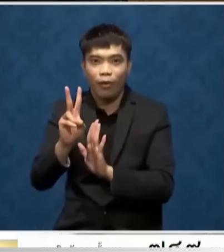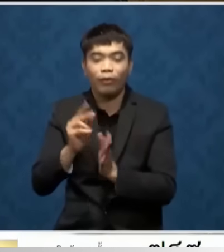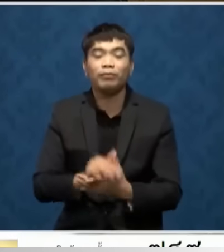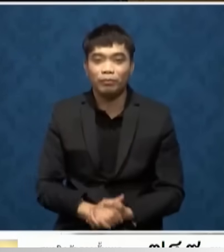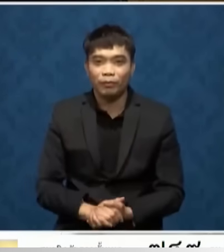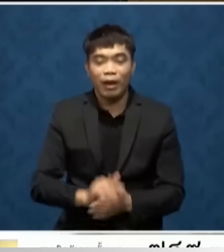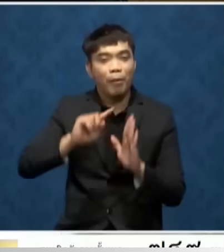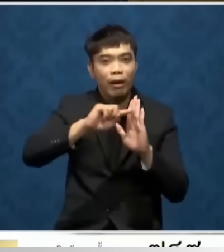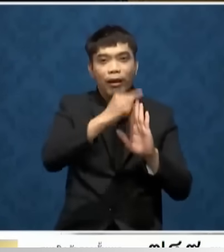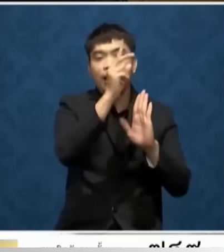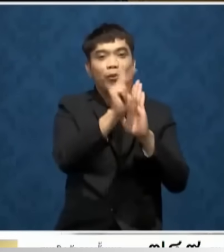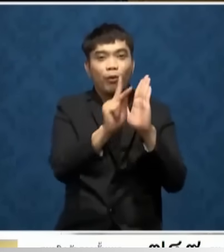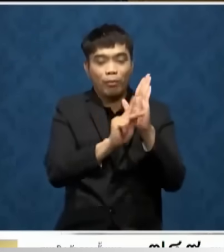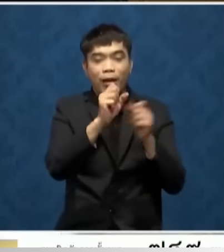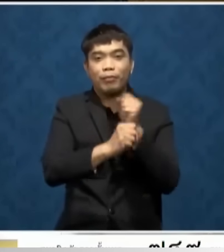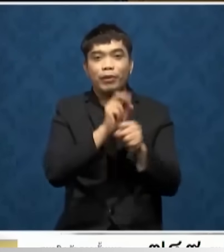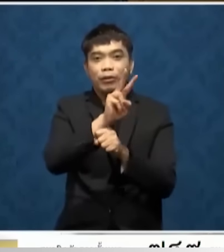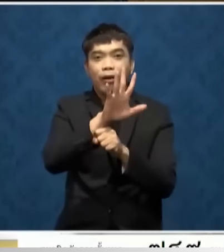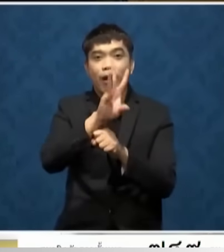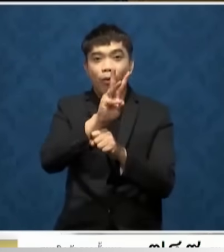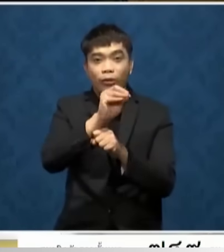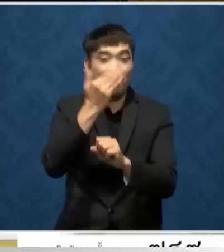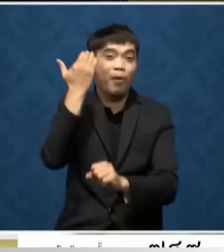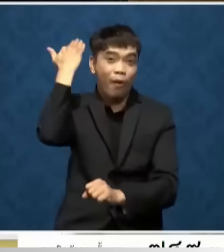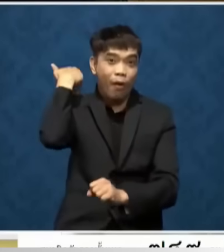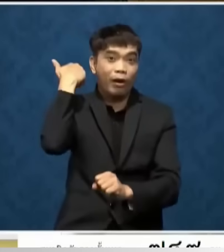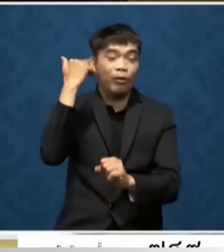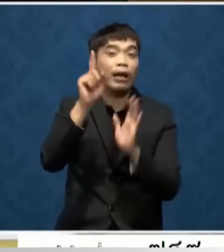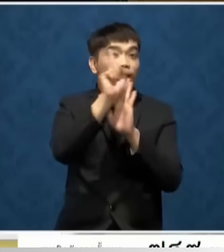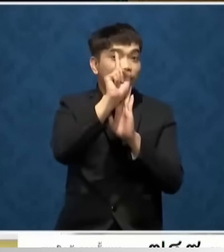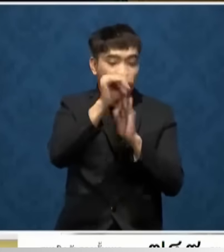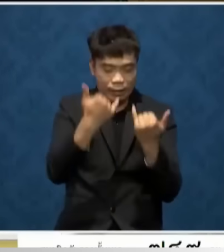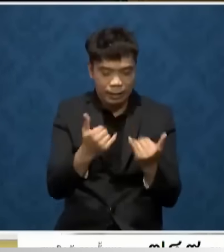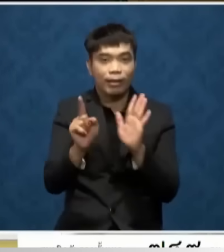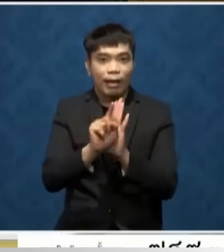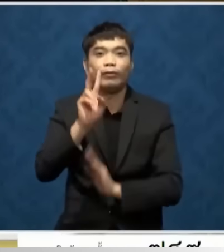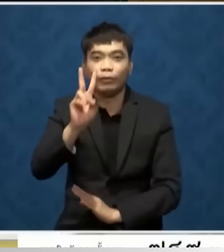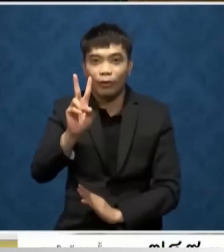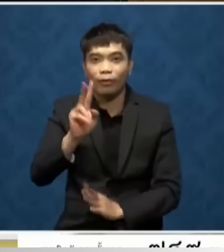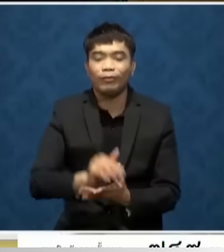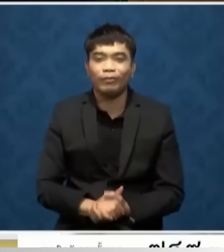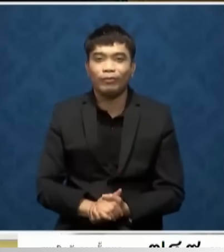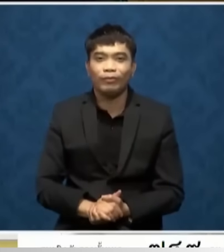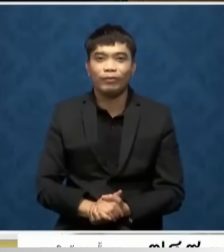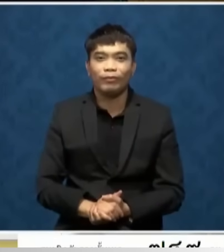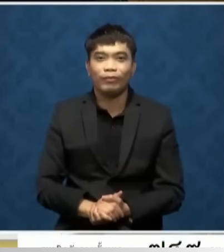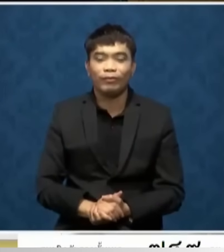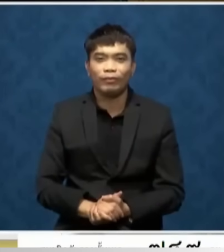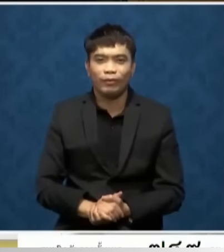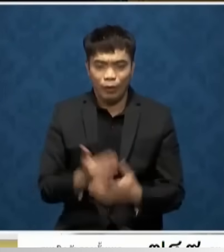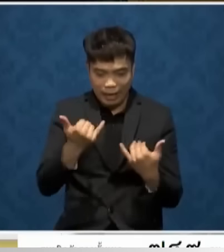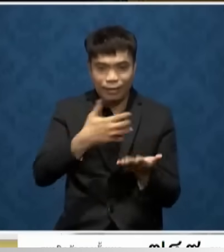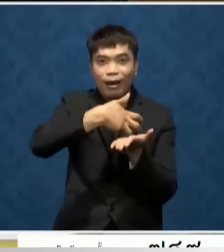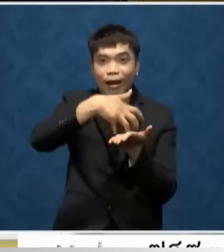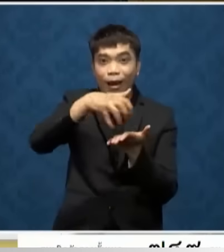ญ2560ประกาศใช้เป็นต้นมาแต่สิ่งที่กับผมจะได้อภิปรายต่อไปนี้ผมขอเรียนท่าน